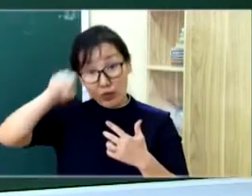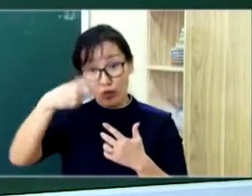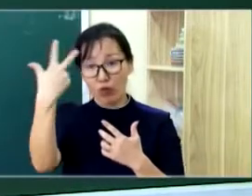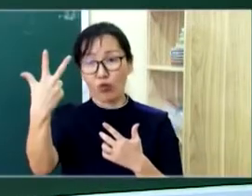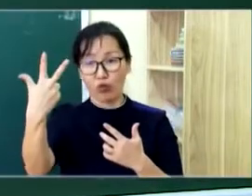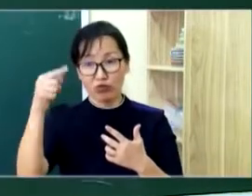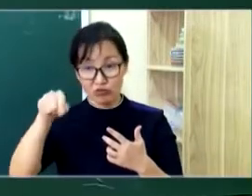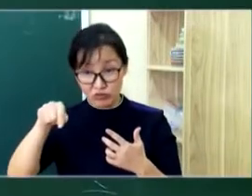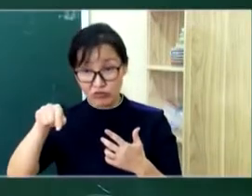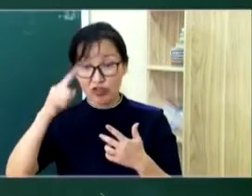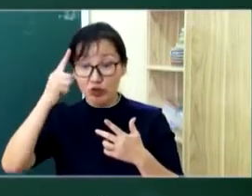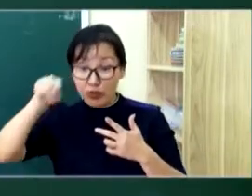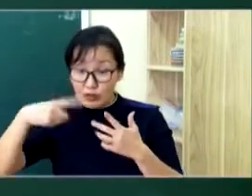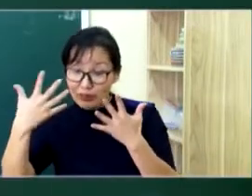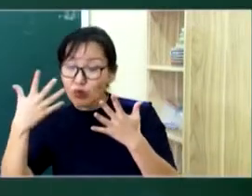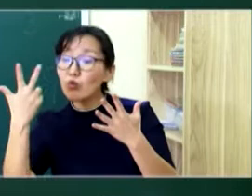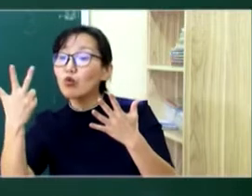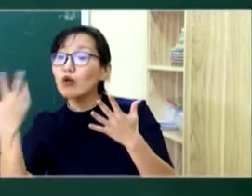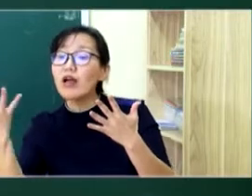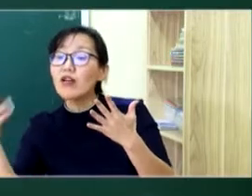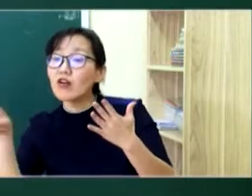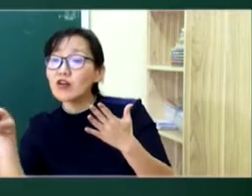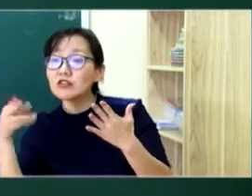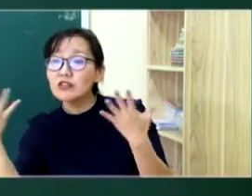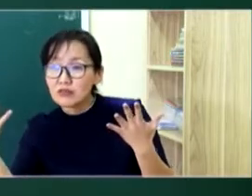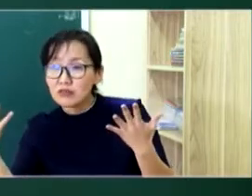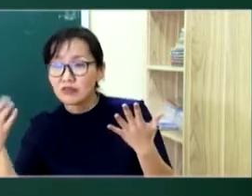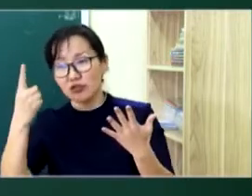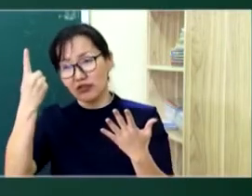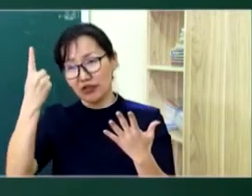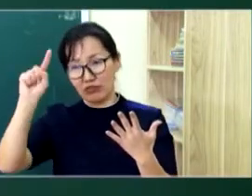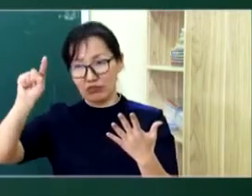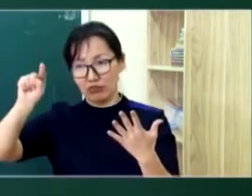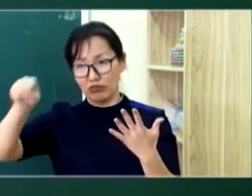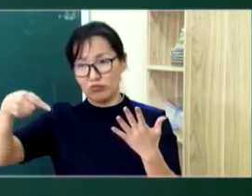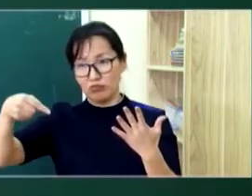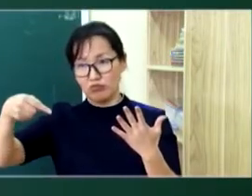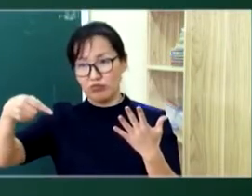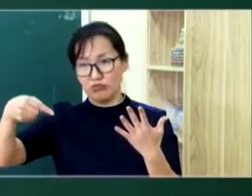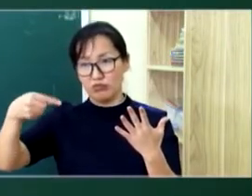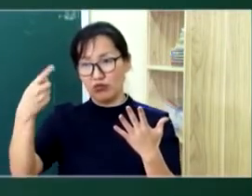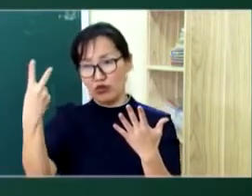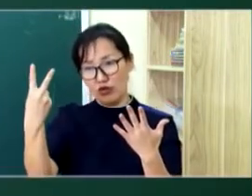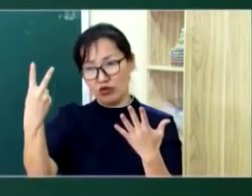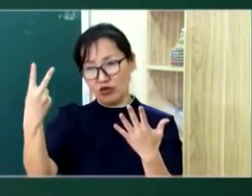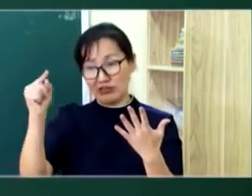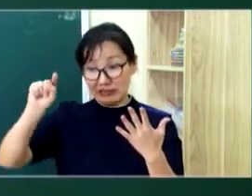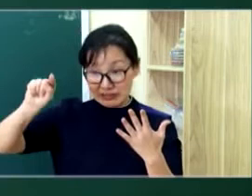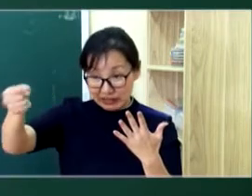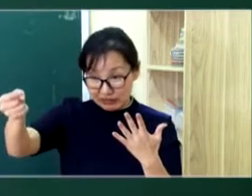Тийм учраас 1 бүхэл 10.2 маань энд байна. За 1 бүхэл 10.2 маань энд байна. Тэрнээс ийм